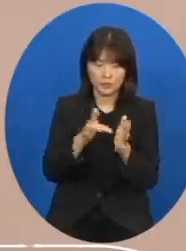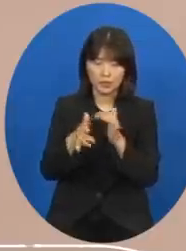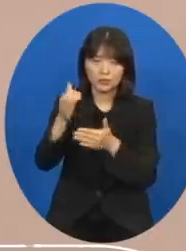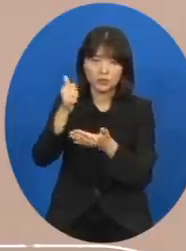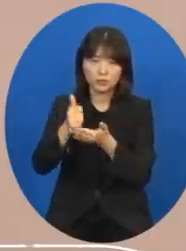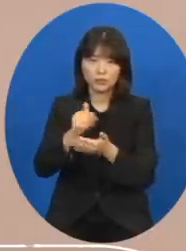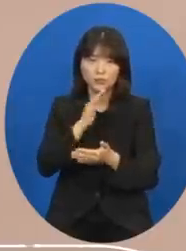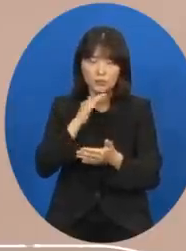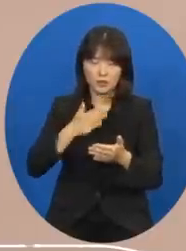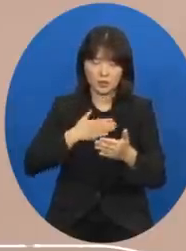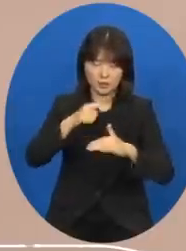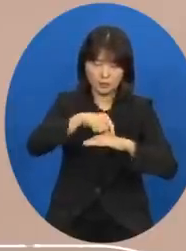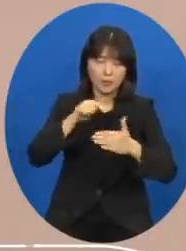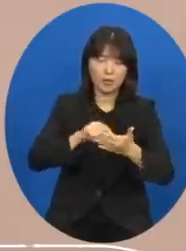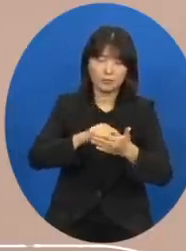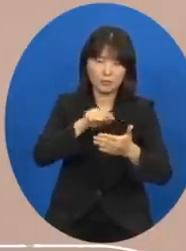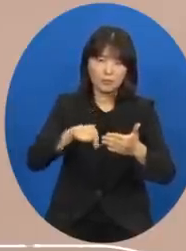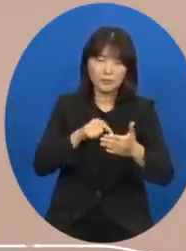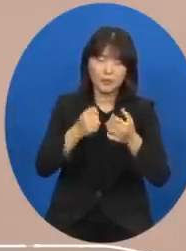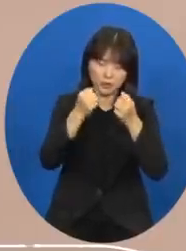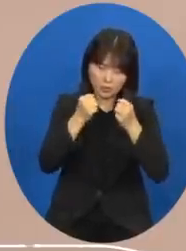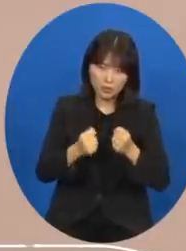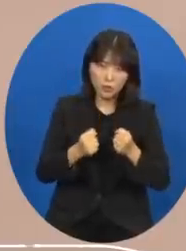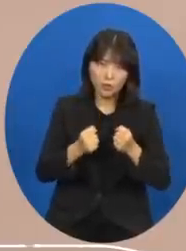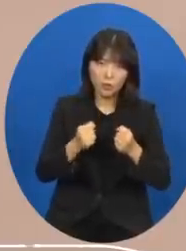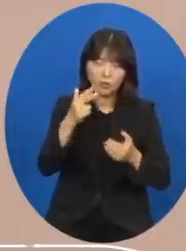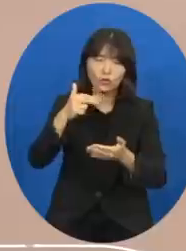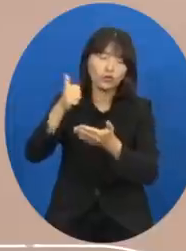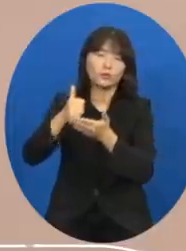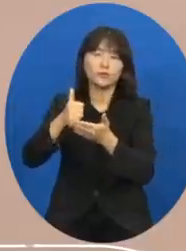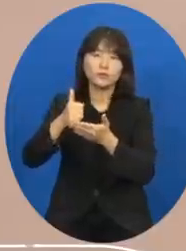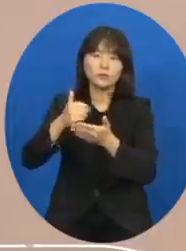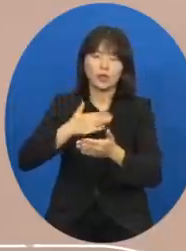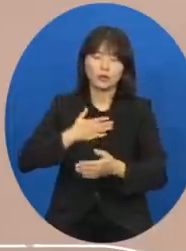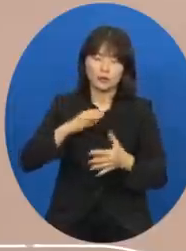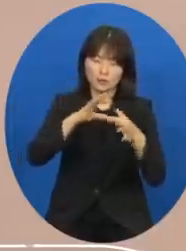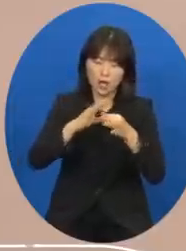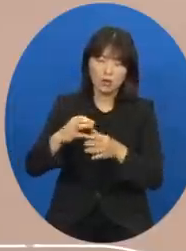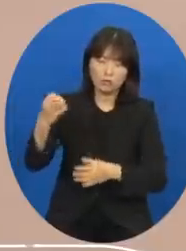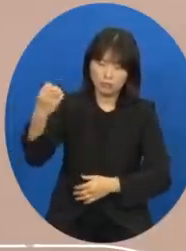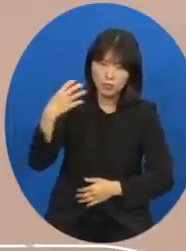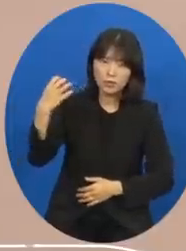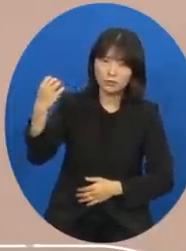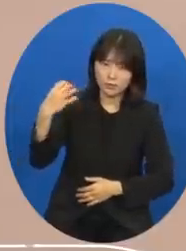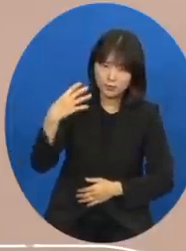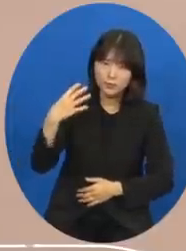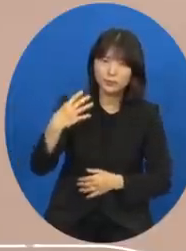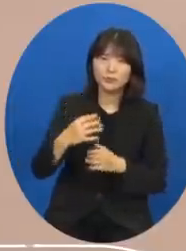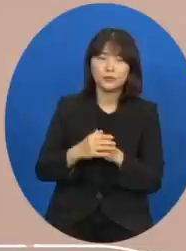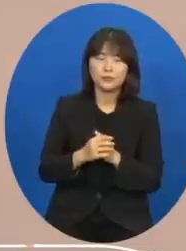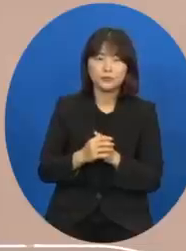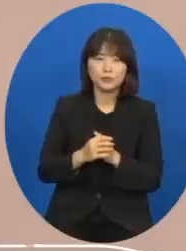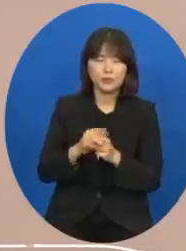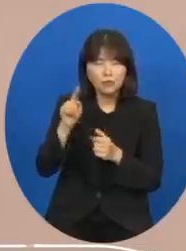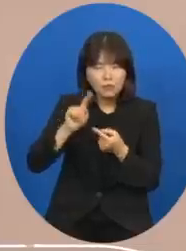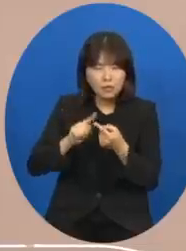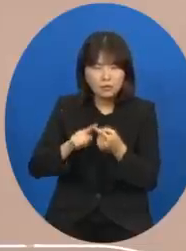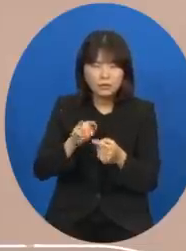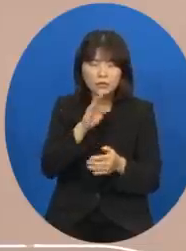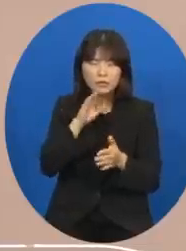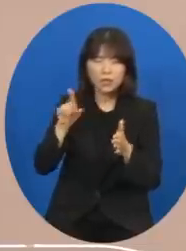예수님께서 정말 내 마음에 계시기에 주님은 나에게 계속 말씀하시고 계신데 그것을 진짜